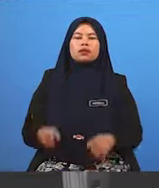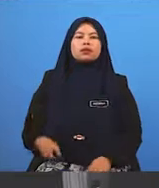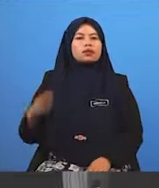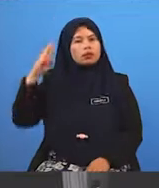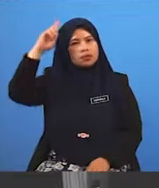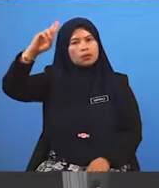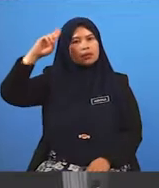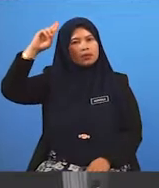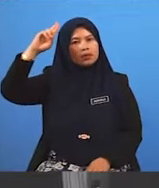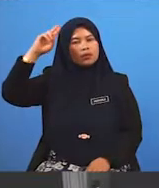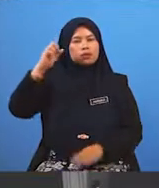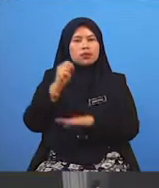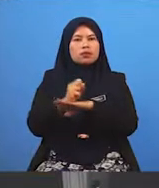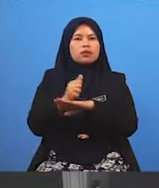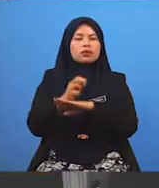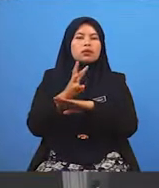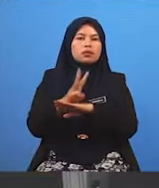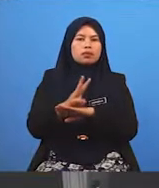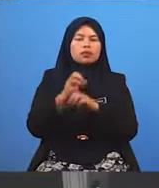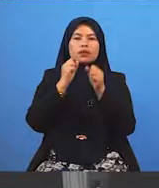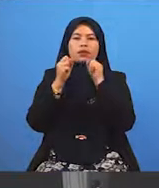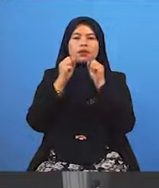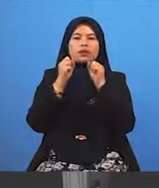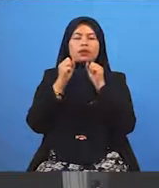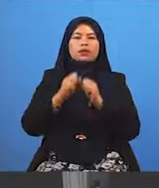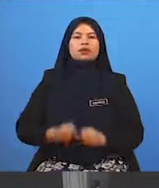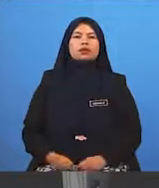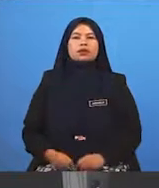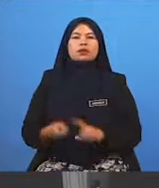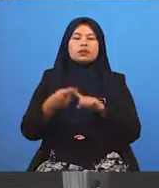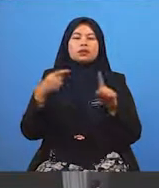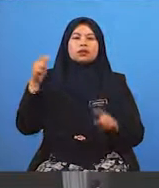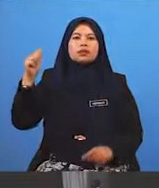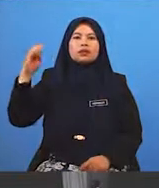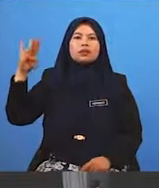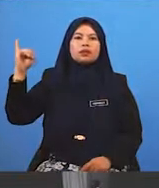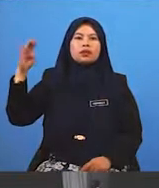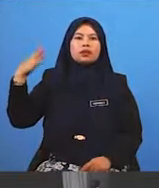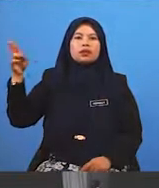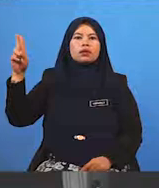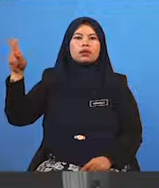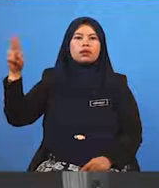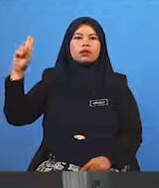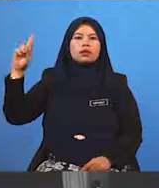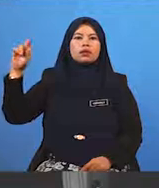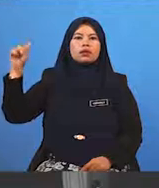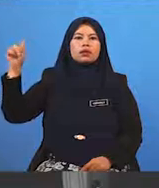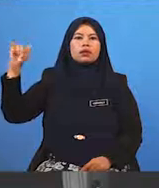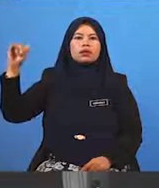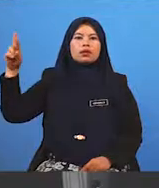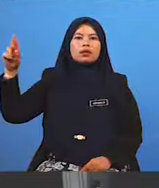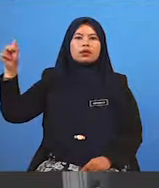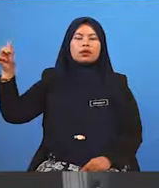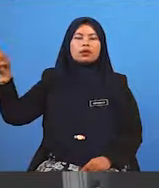Rasulullah sallallahu alaihi wasallam telah bersabda, An Abi Hurairah radhiyallahu anhu qala